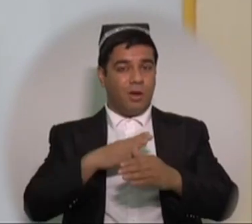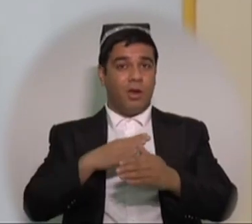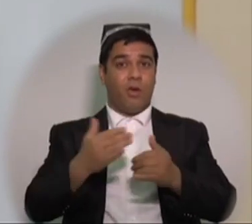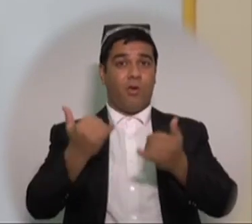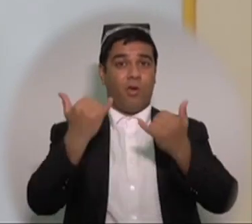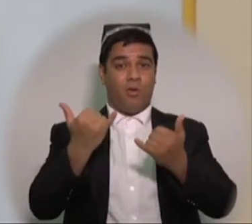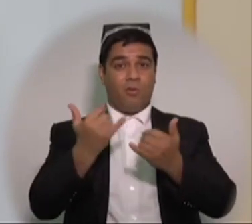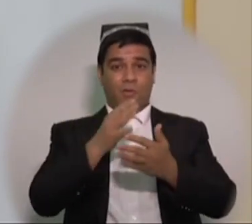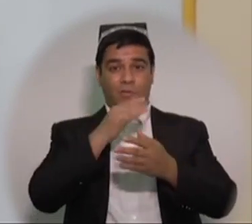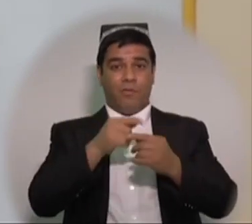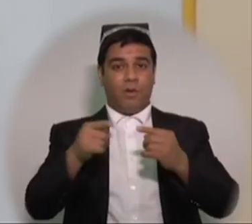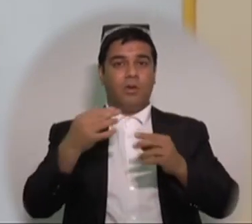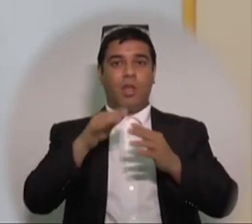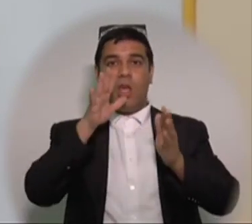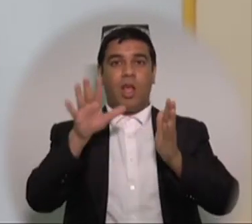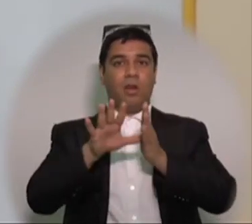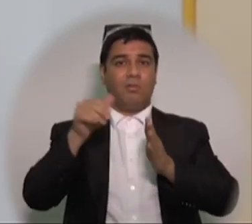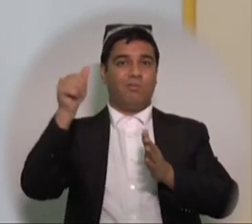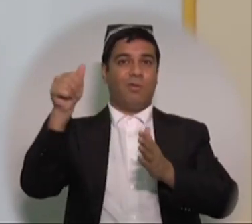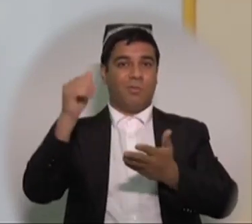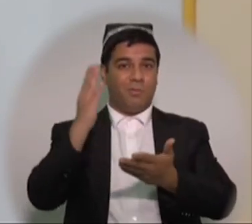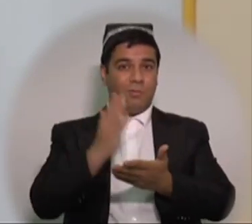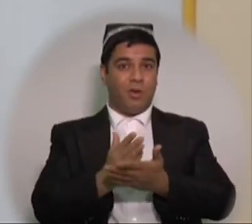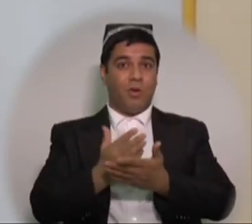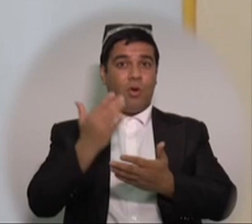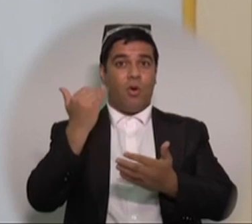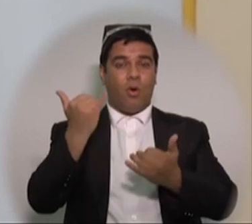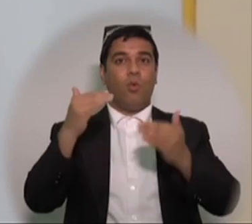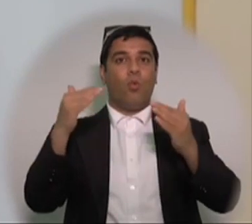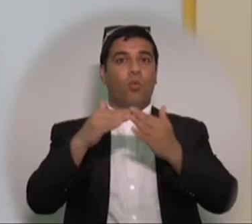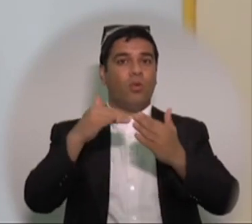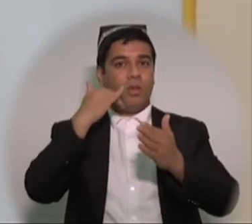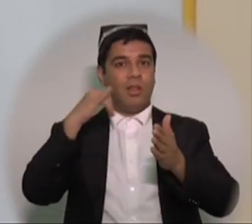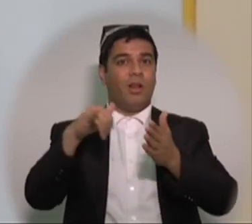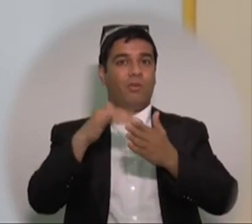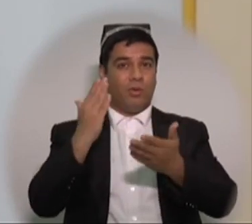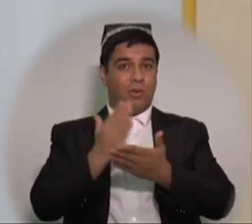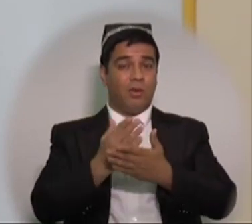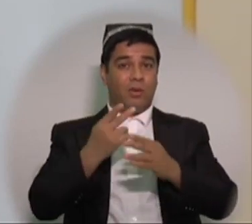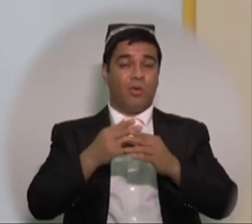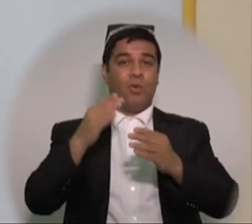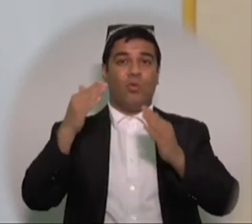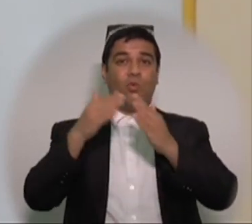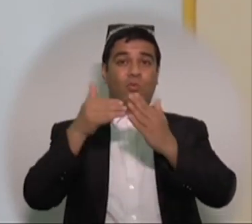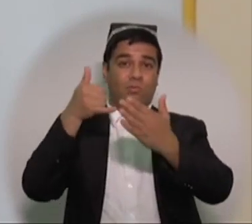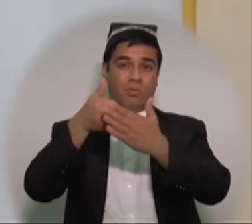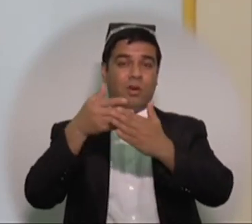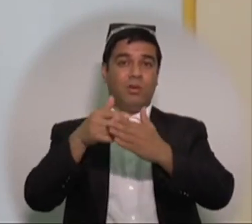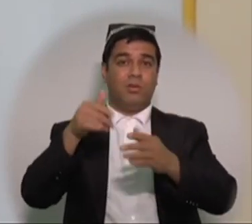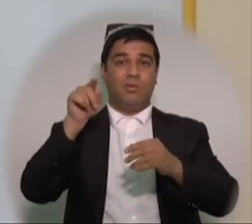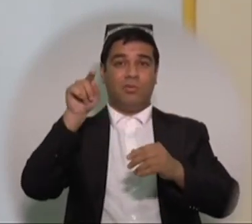qilishgan. Keyin borib elektr qo'ng'iroqlar chiqdi. Hozir endi uy telefonlari chiqqan. O'rnatib qo'yadi, kelgan